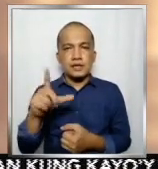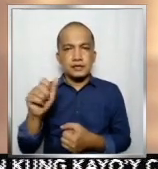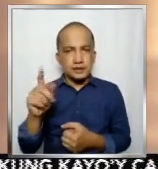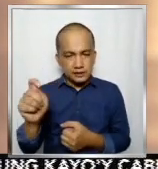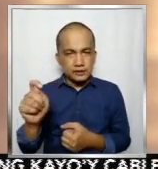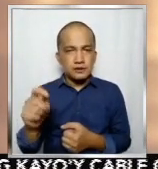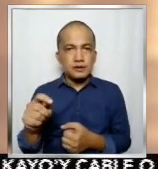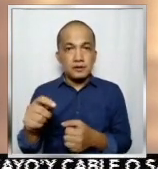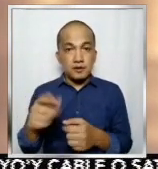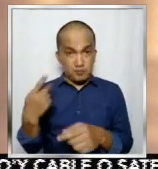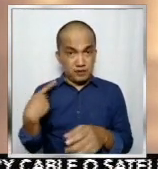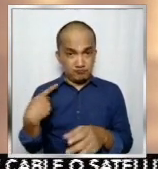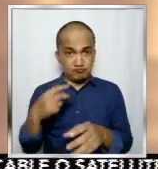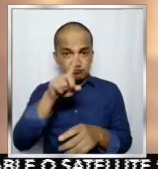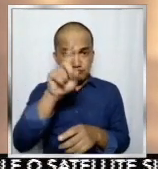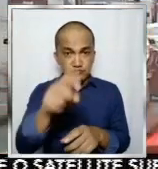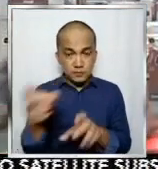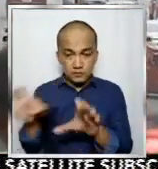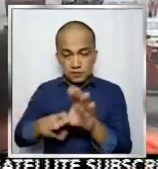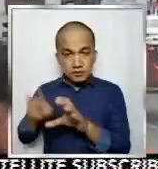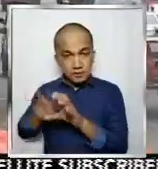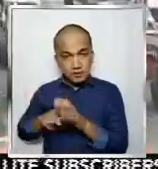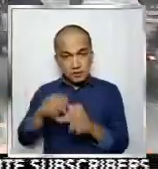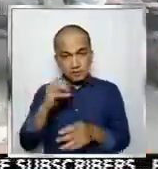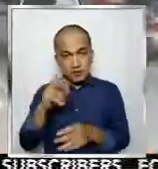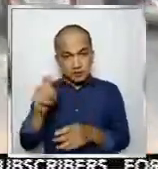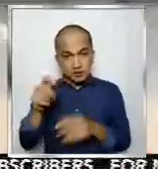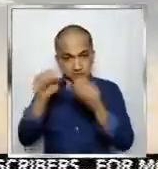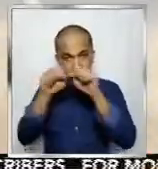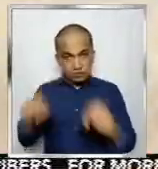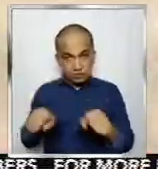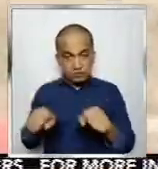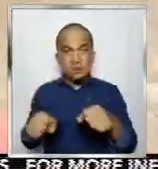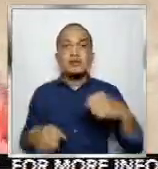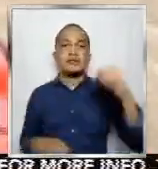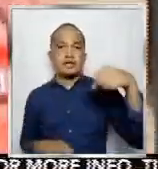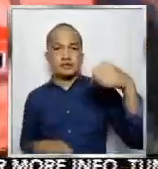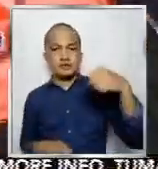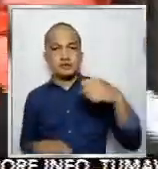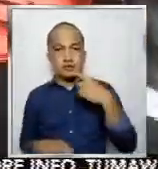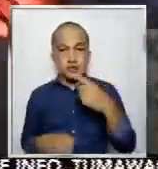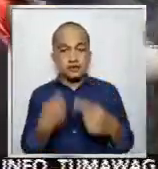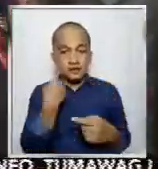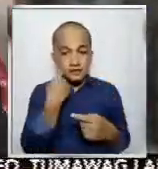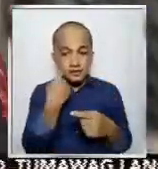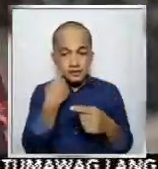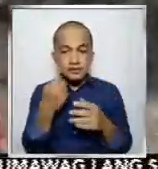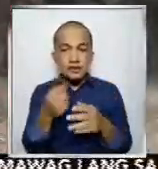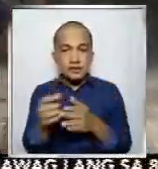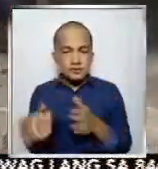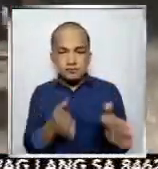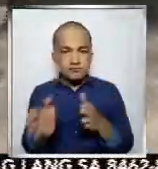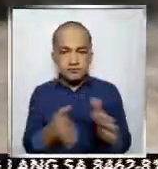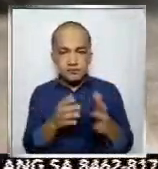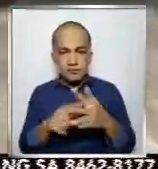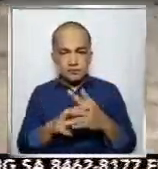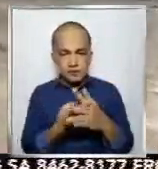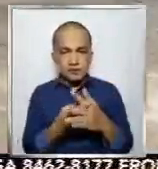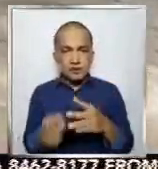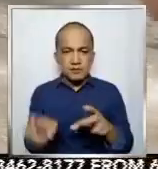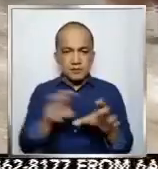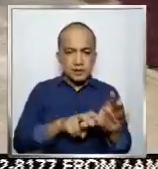mga istasyon ng MRT, ganun ba? Yes. Kanina sinimulan na ang pagsasaay sa mga bababaan at sakayan na yan sa mismong Center Island ng